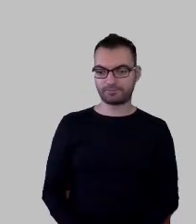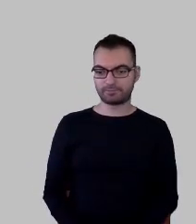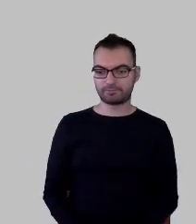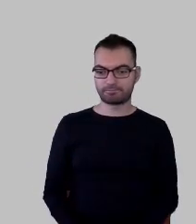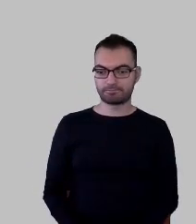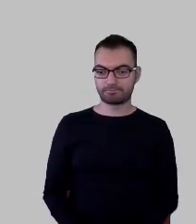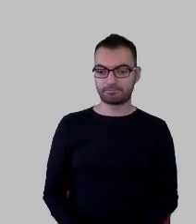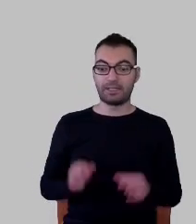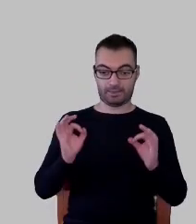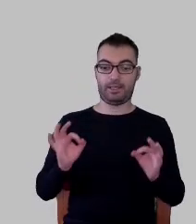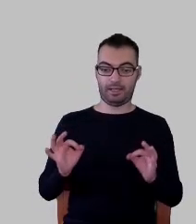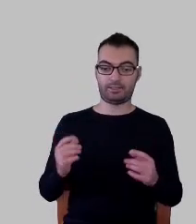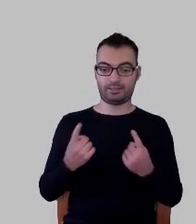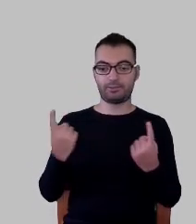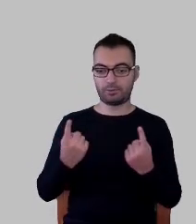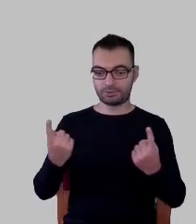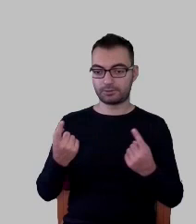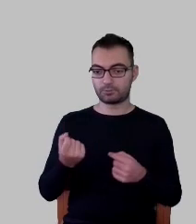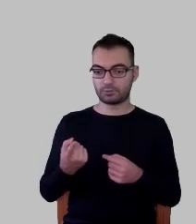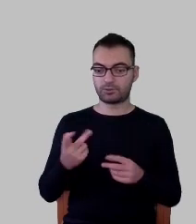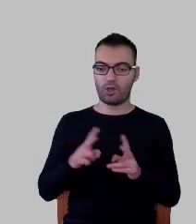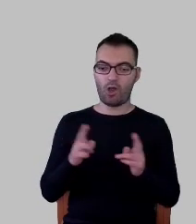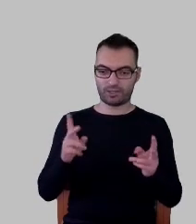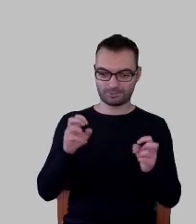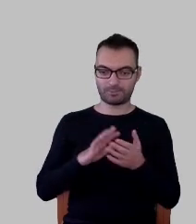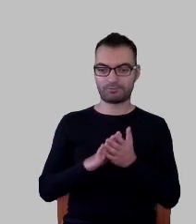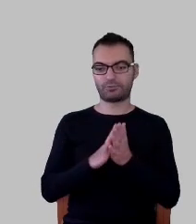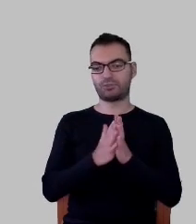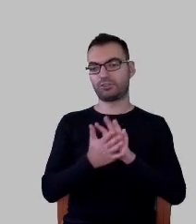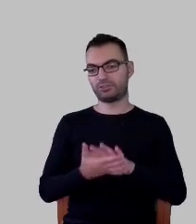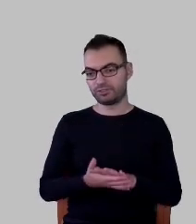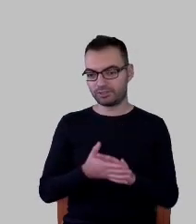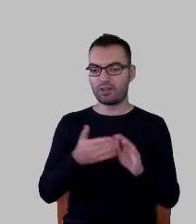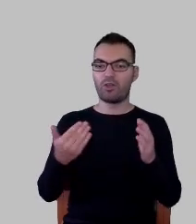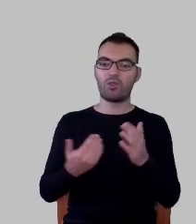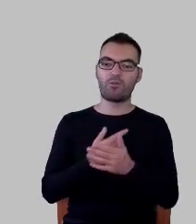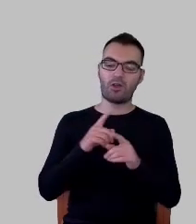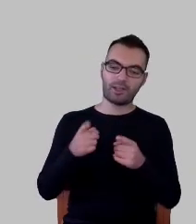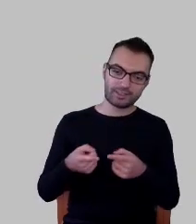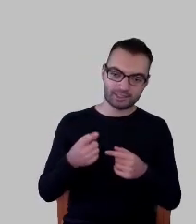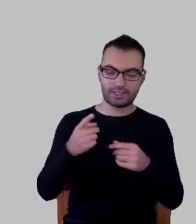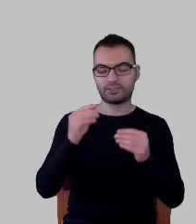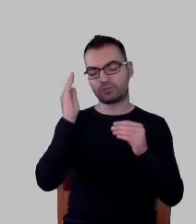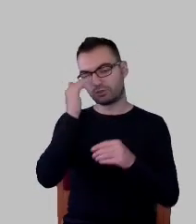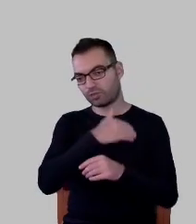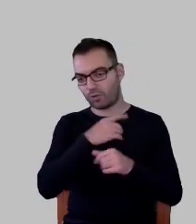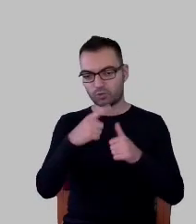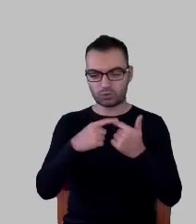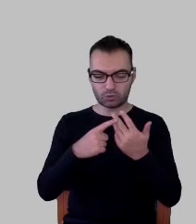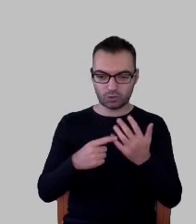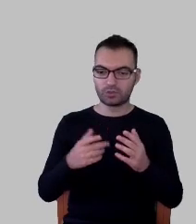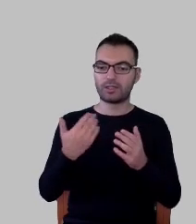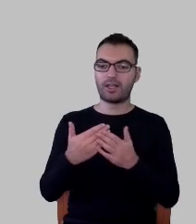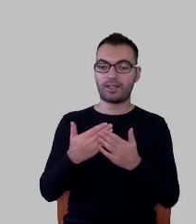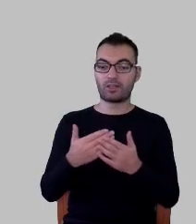Ponieważ mamy w tej chwili taką sytuację, że jest to jeszcze okres przejściowy, część szkół się wygasza, jest nowa organizacja pracy szkół, więc mamy